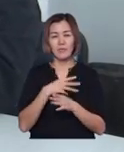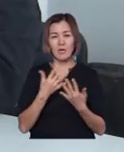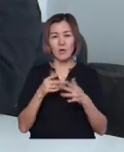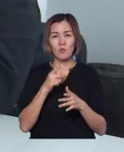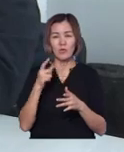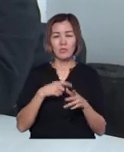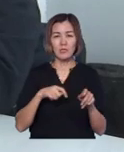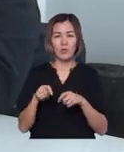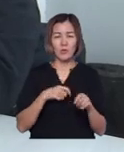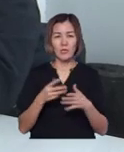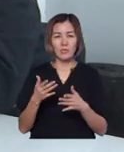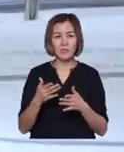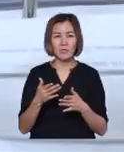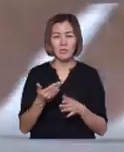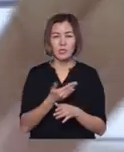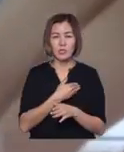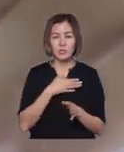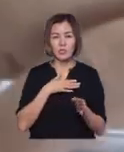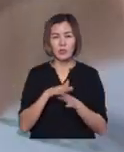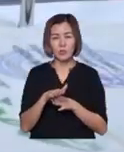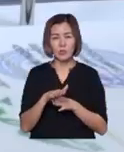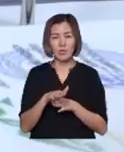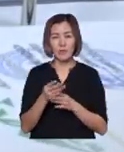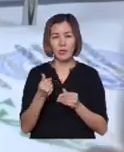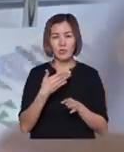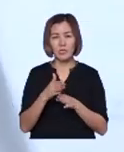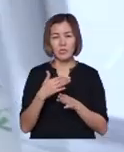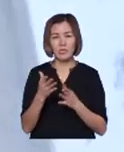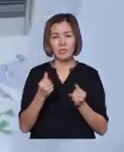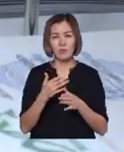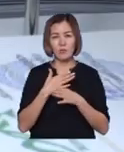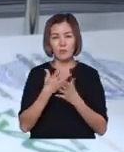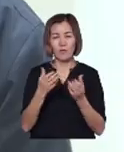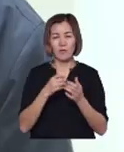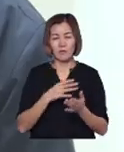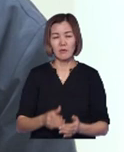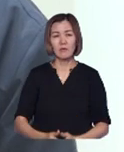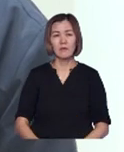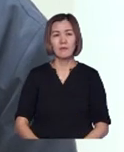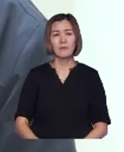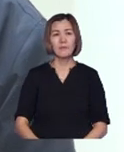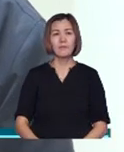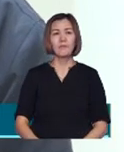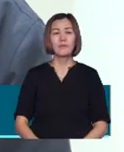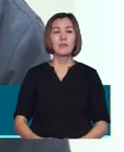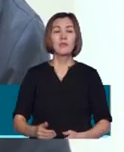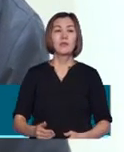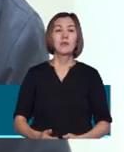тауарын өндірушілердің тілегі орындалып, бүгінде ол ақшалай несие түрінде көмекке қол жеткізді. Сонымен